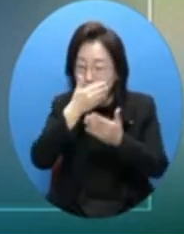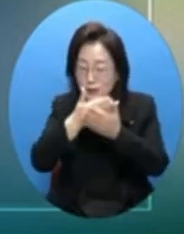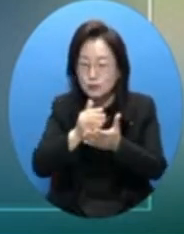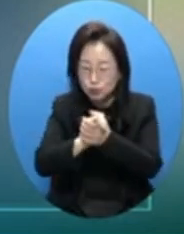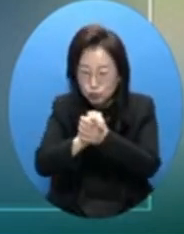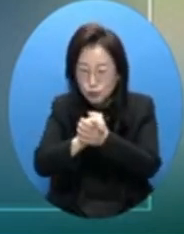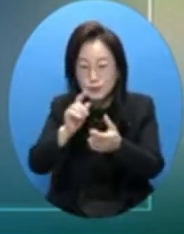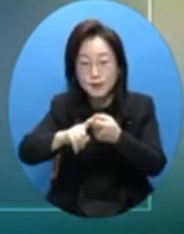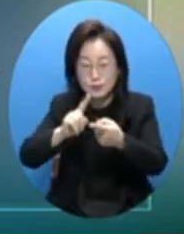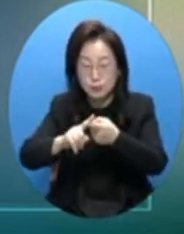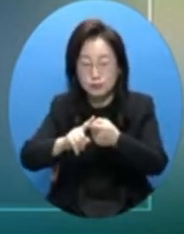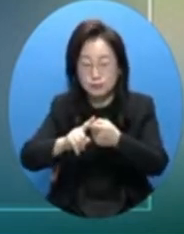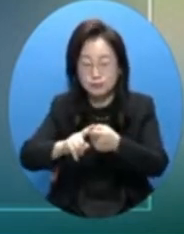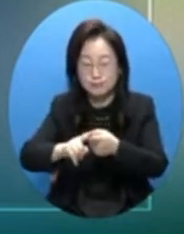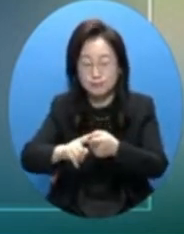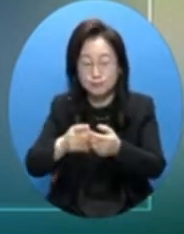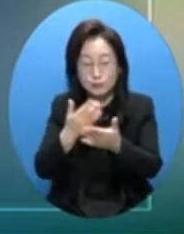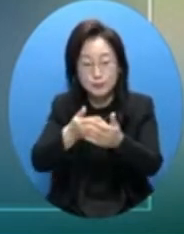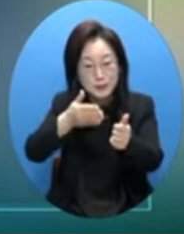주시기 바랍니다